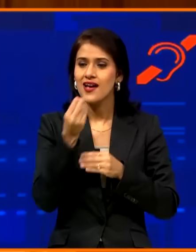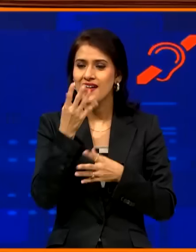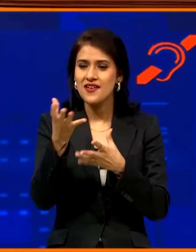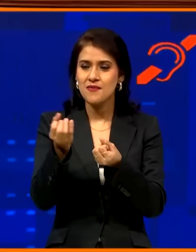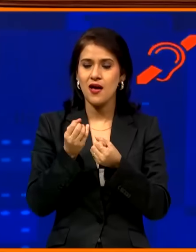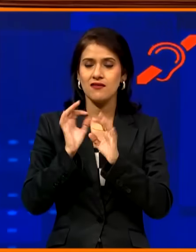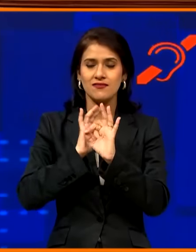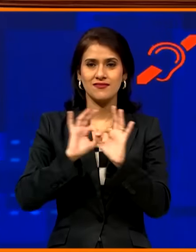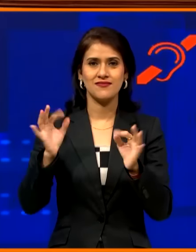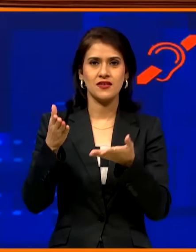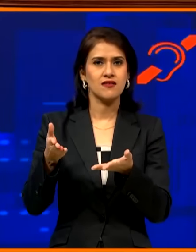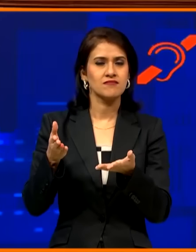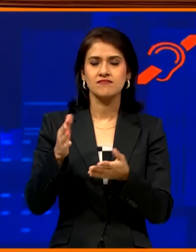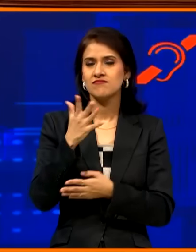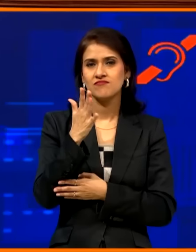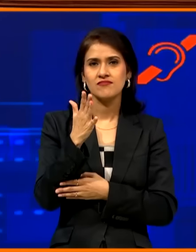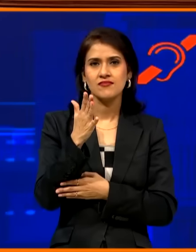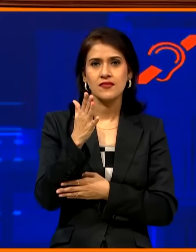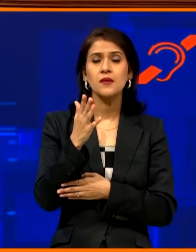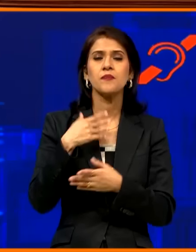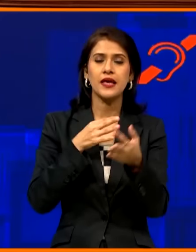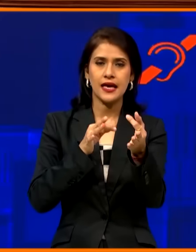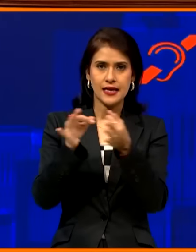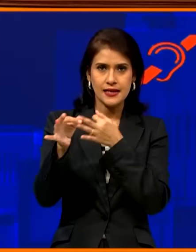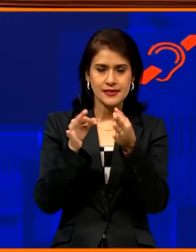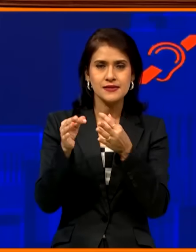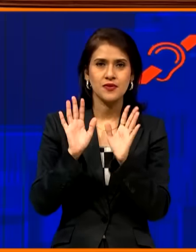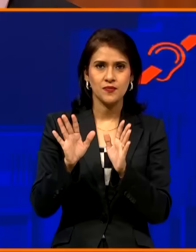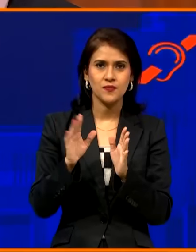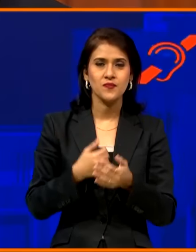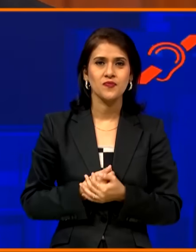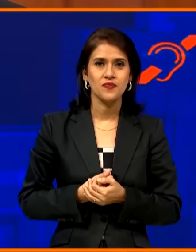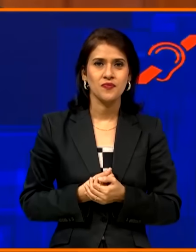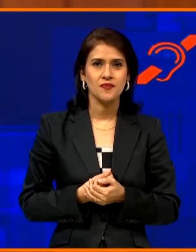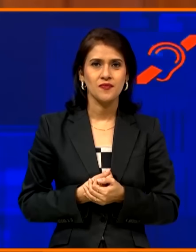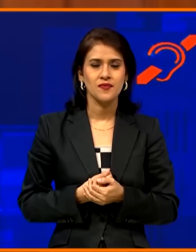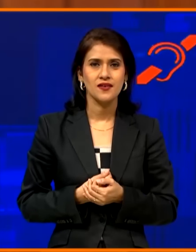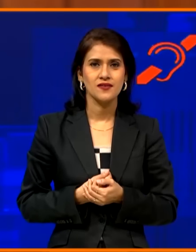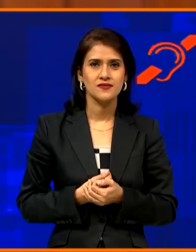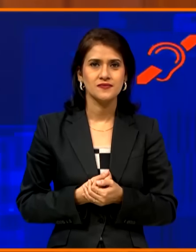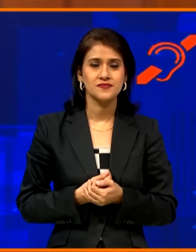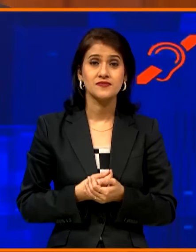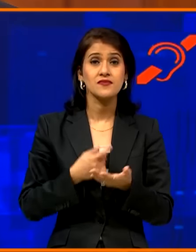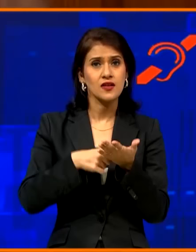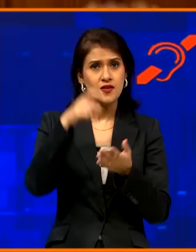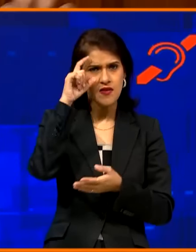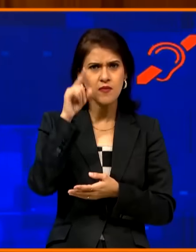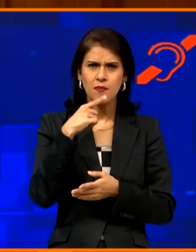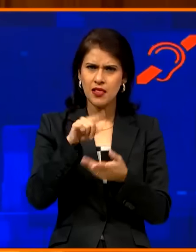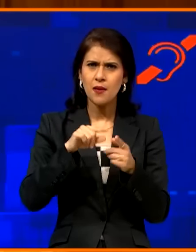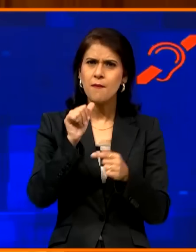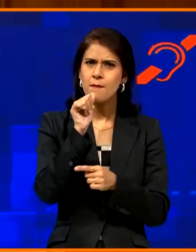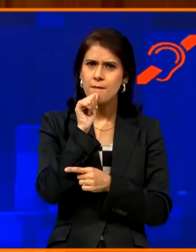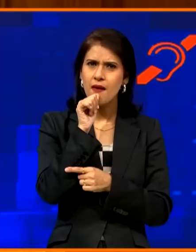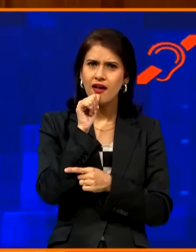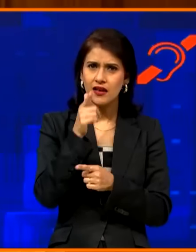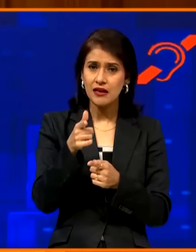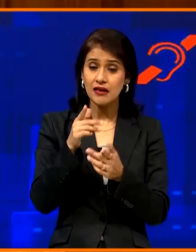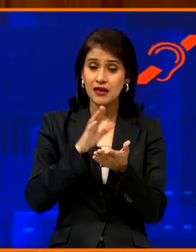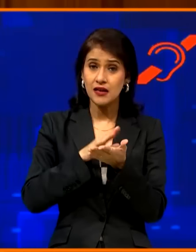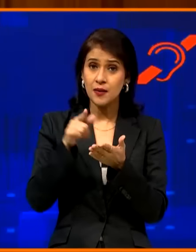तुम्हारा यह मैं आपको हलाल समझाने के लिए बता रहा हूं तो पानी पर भी सर्टिफिकेट लगेगा बिल्कुल पानी को भी देखना